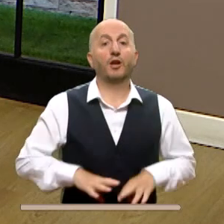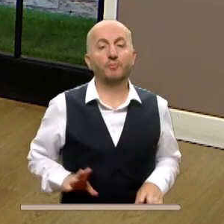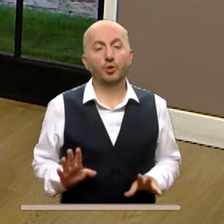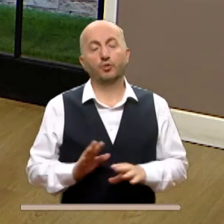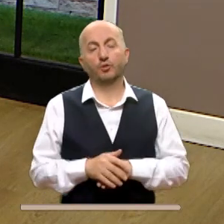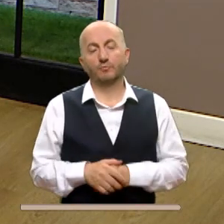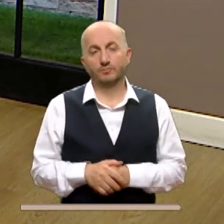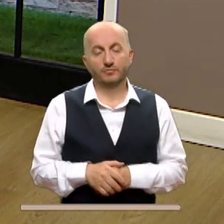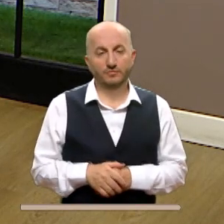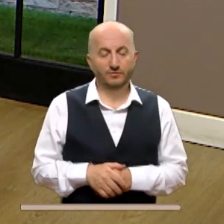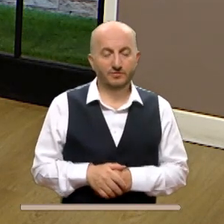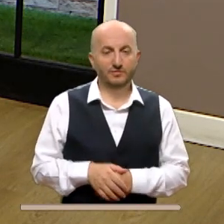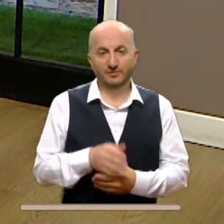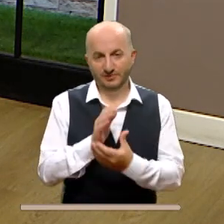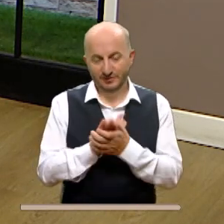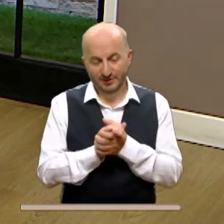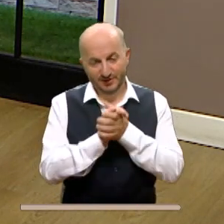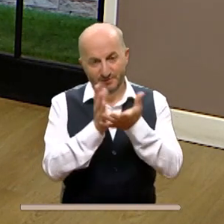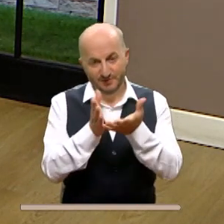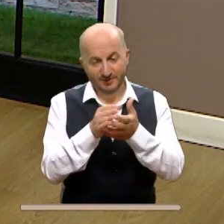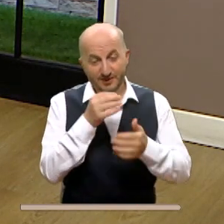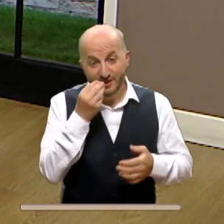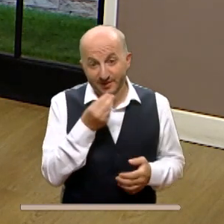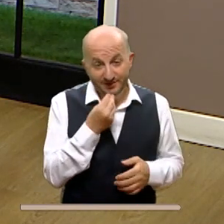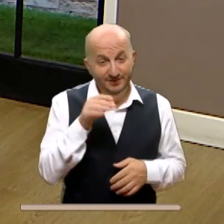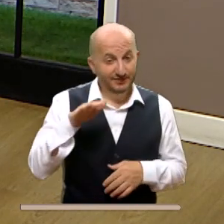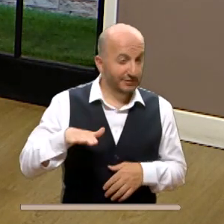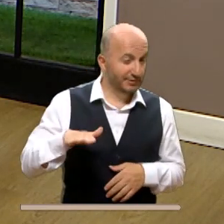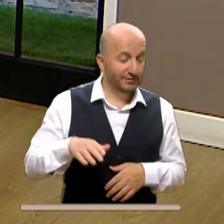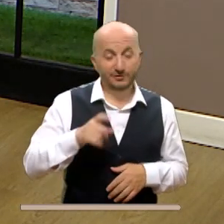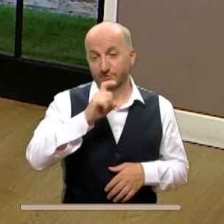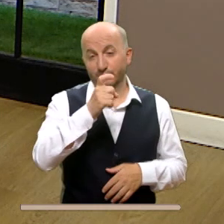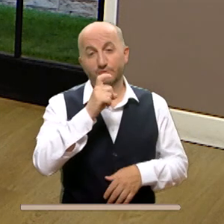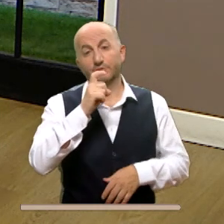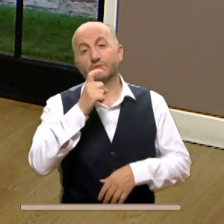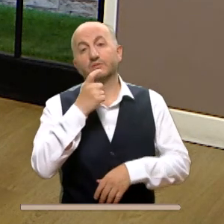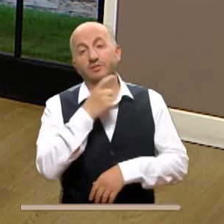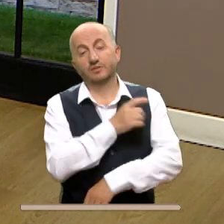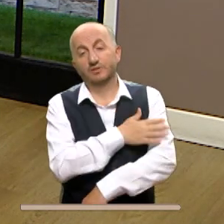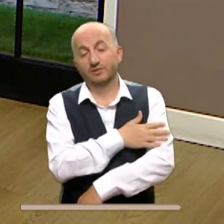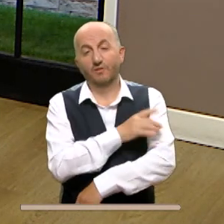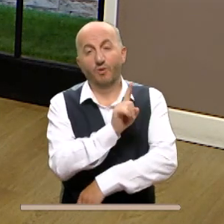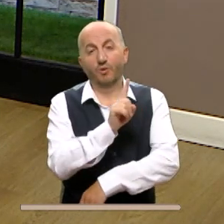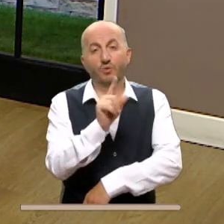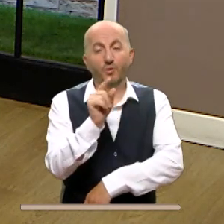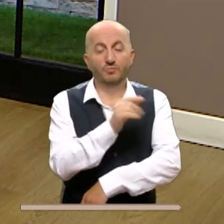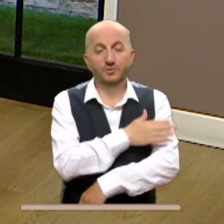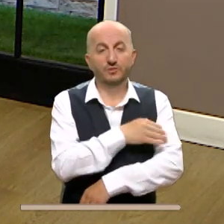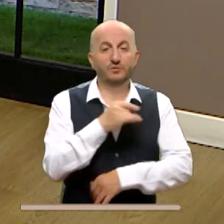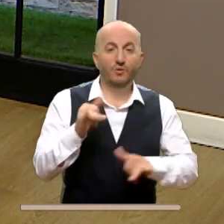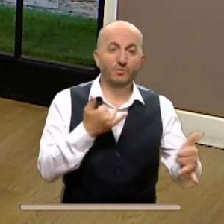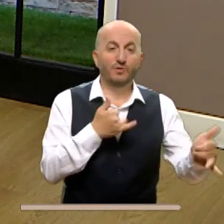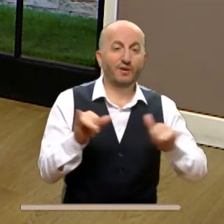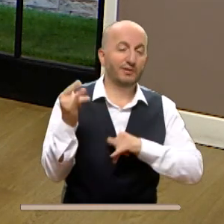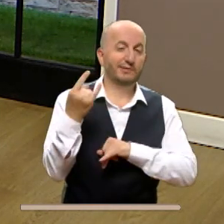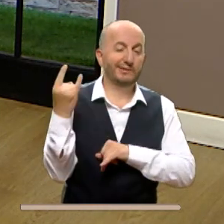Ama bu disiplinin için seni tebrik ediyorum. Teşekkür ederim. Çok gençsin, küçüksün. 9. sınıf 10-11 dediğin aslında oyun, eğlence, gezme değil mi?